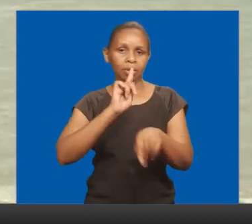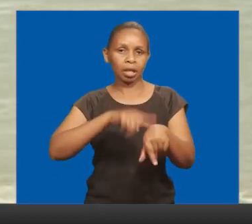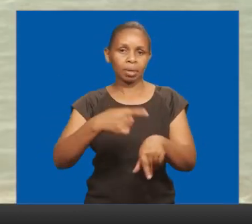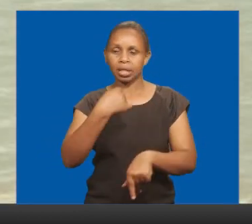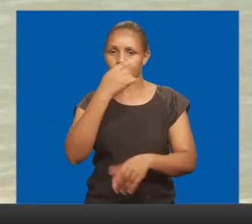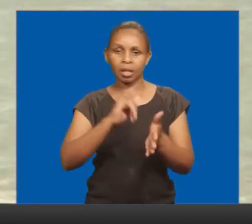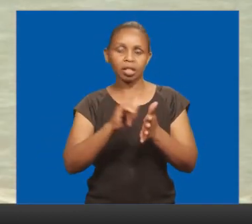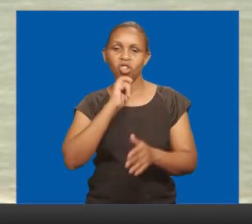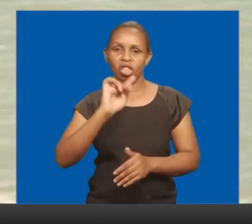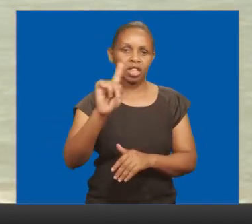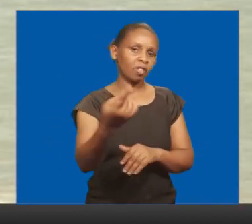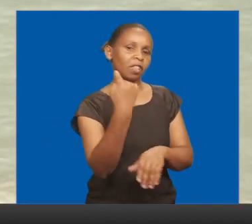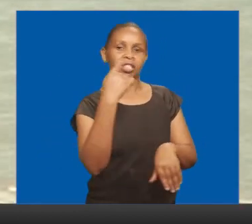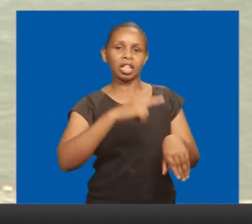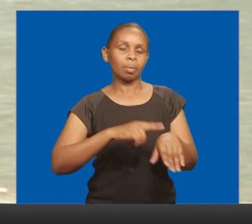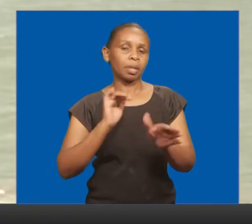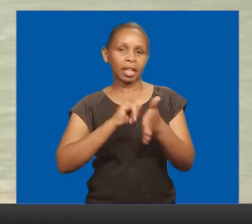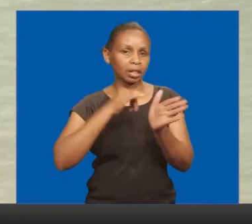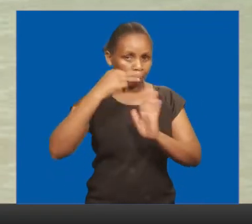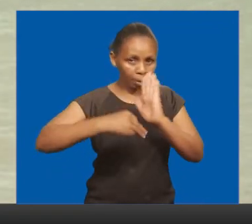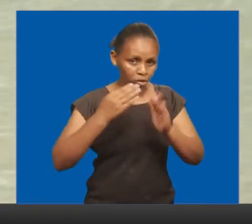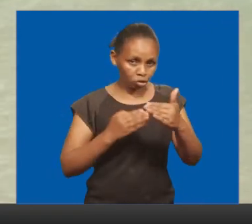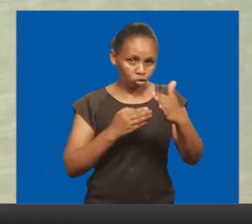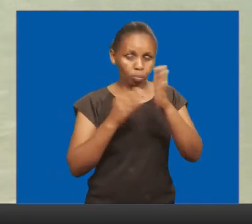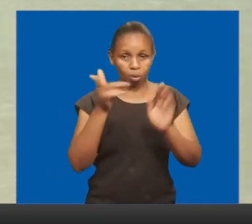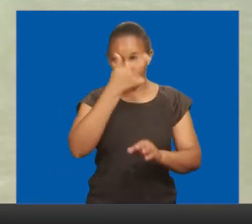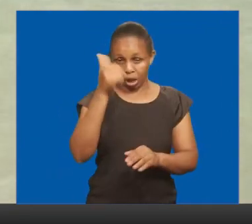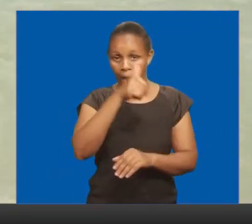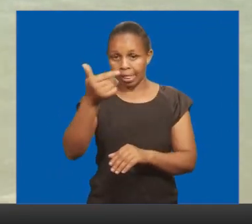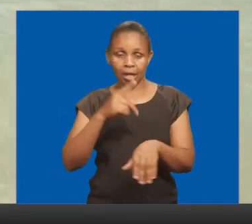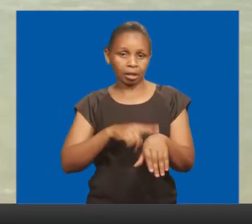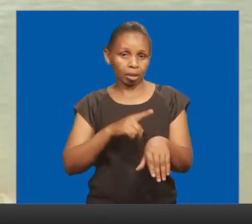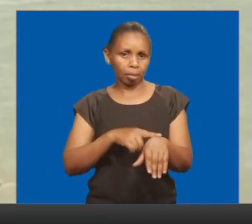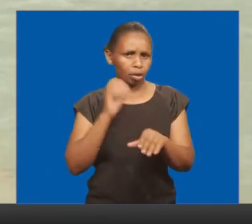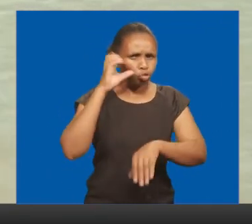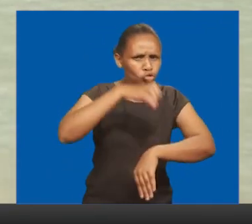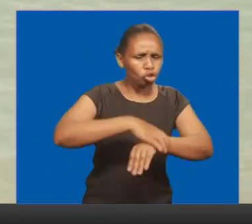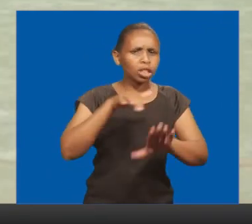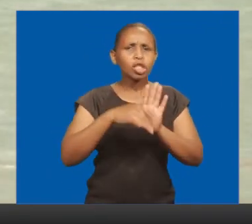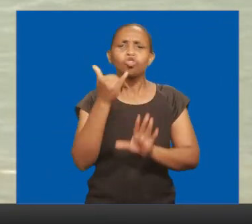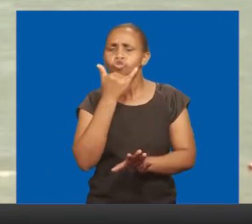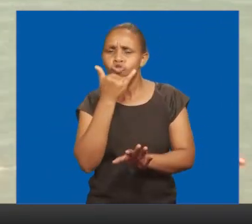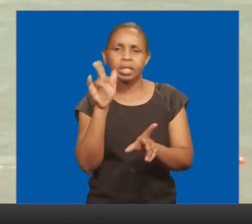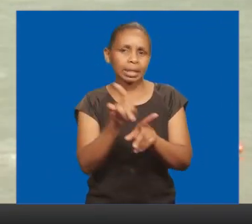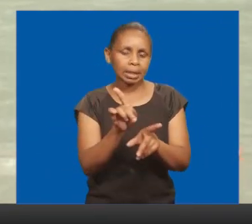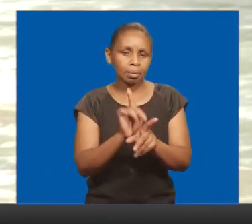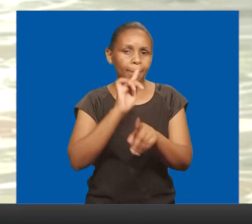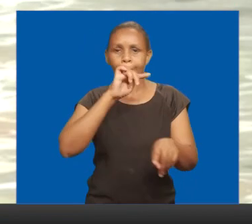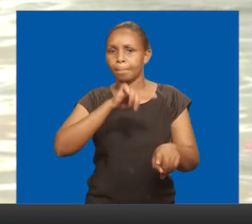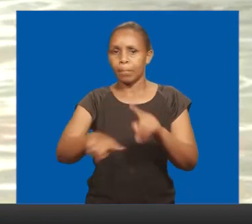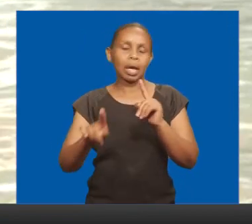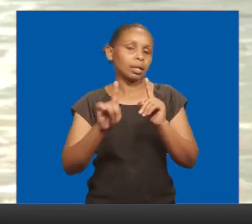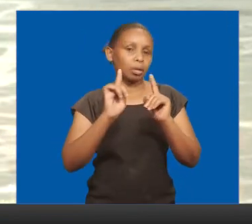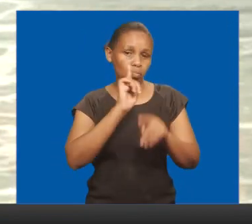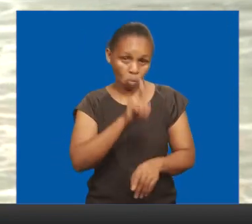aliong kuwa Sio Mara ya Kwan kwa chombo Ho kuzuiliwa kwa sababua wakti kilinaswa kwa makosa Kama